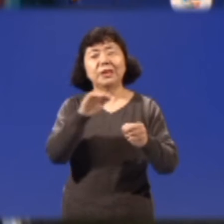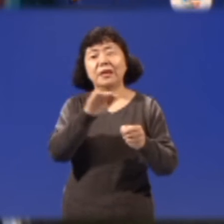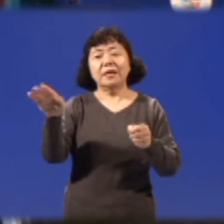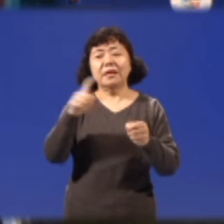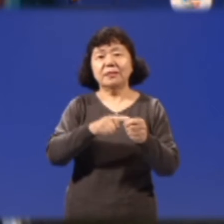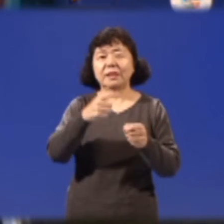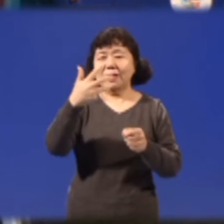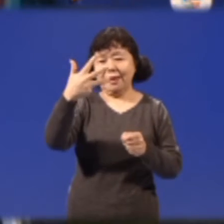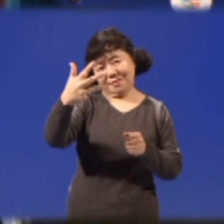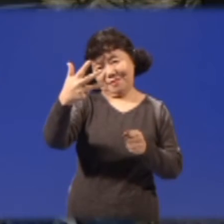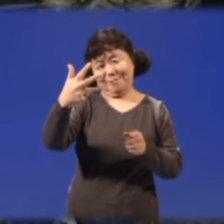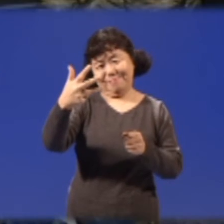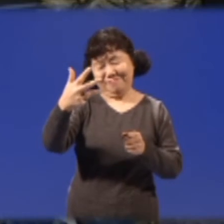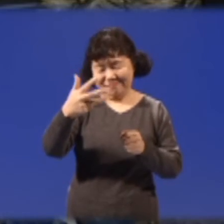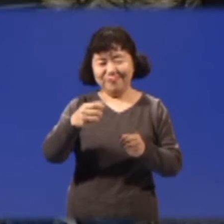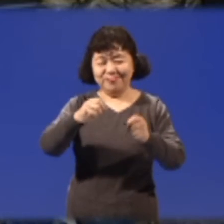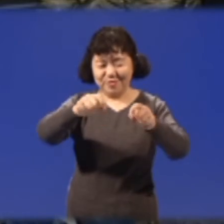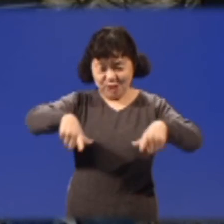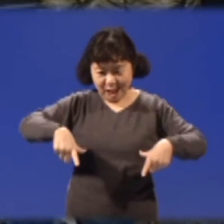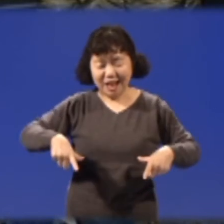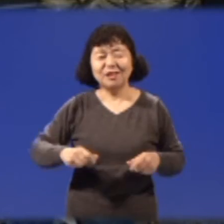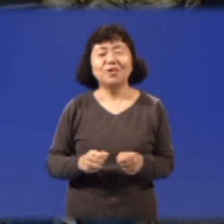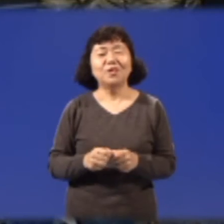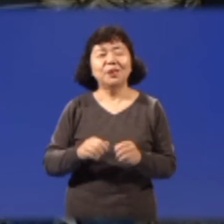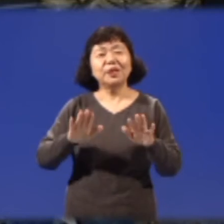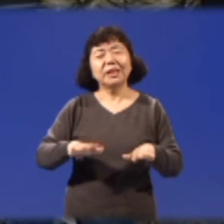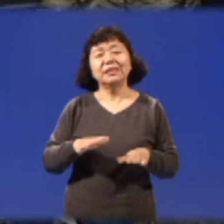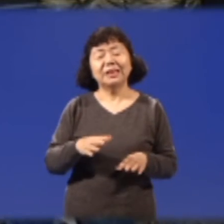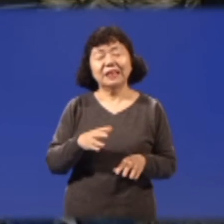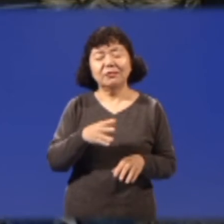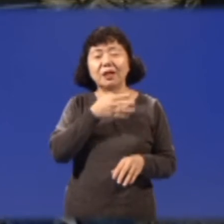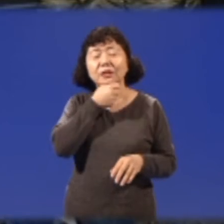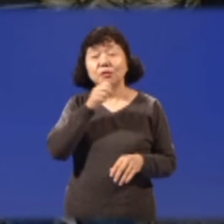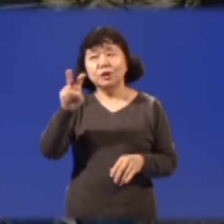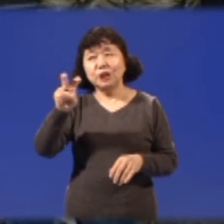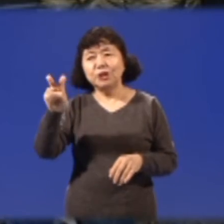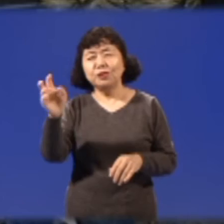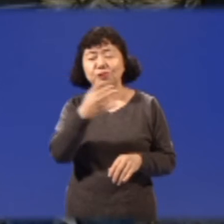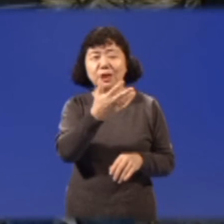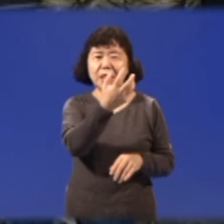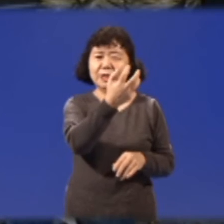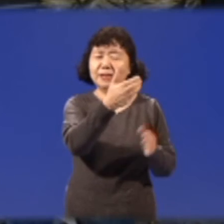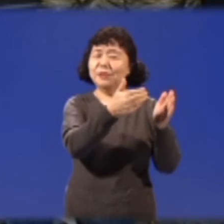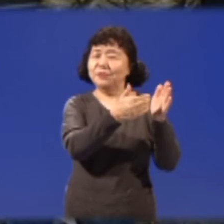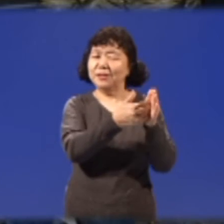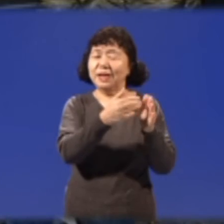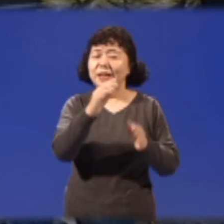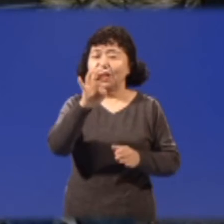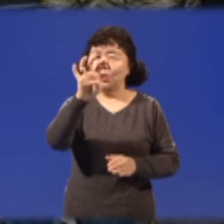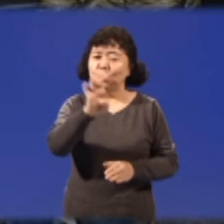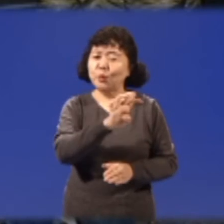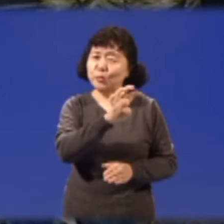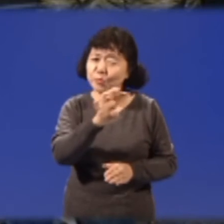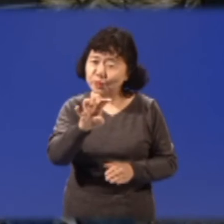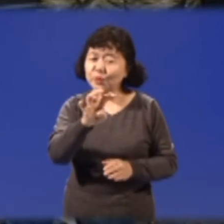現在は20代から80代までのおよそ40人が活動しています。